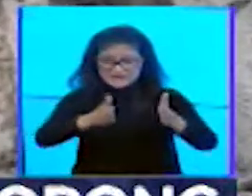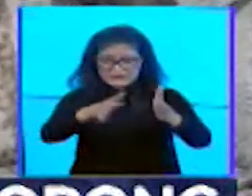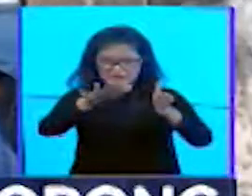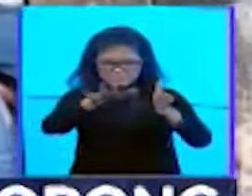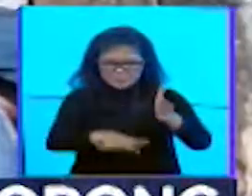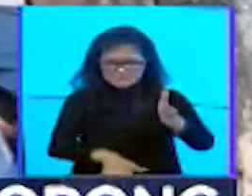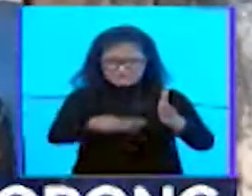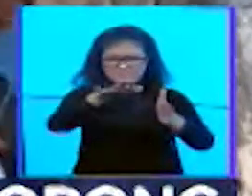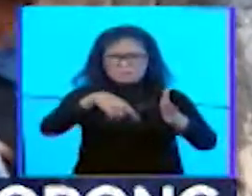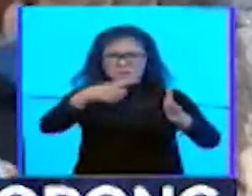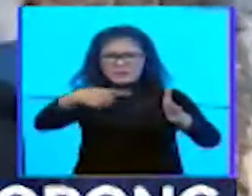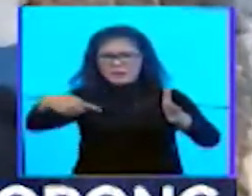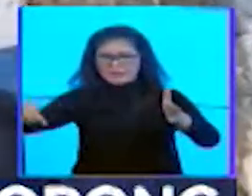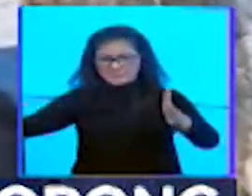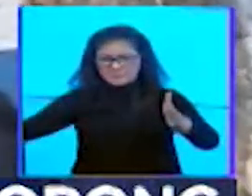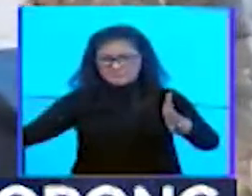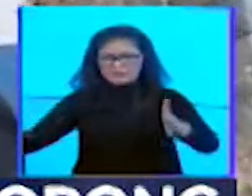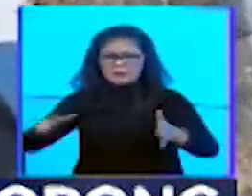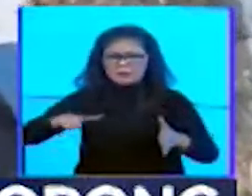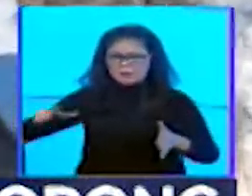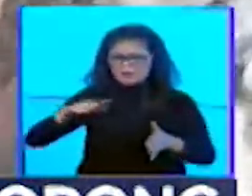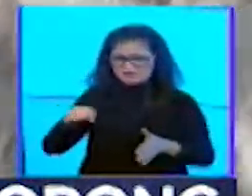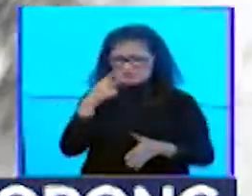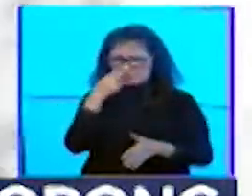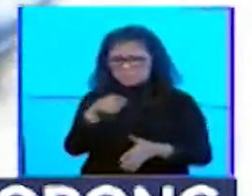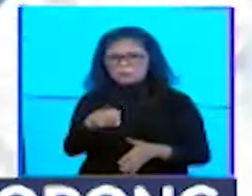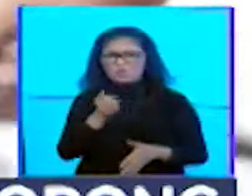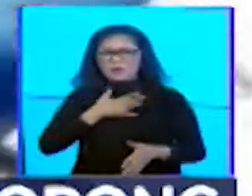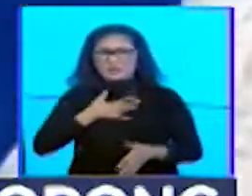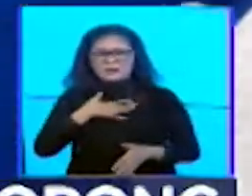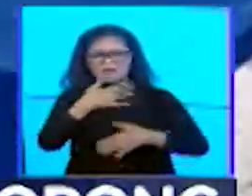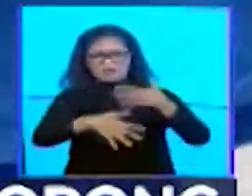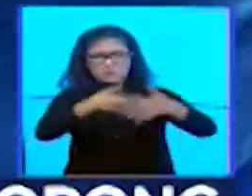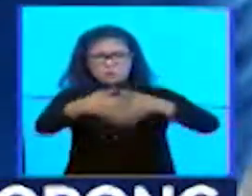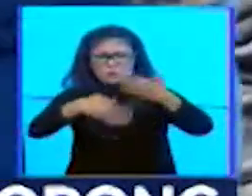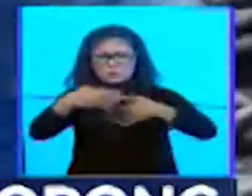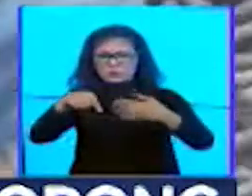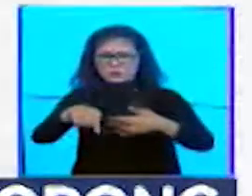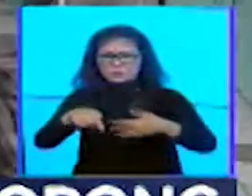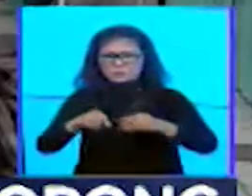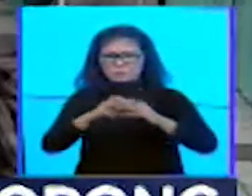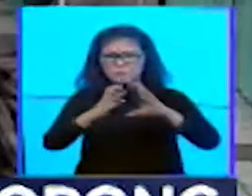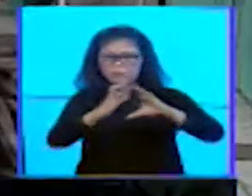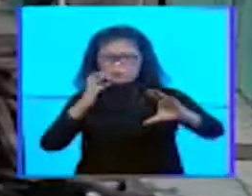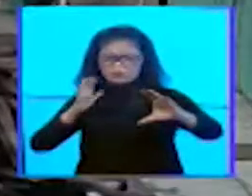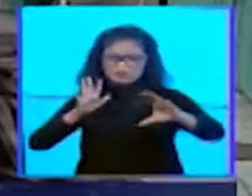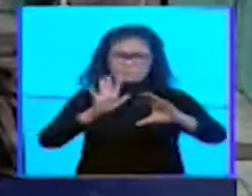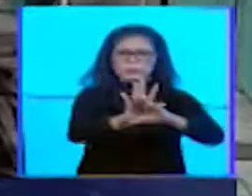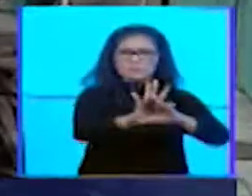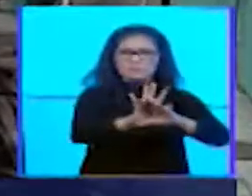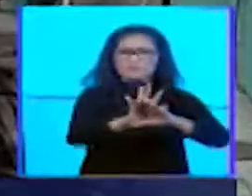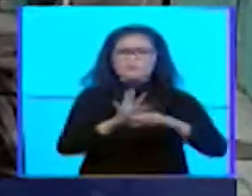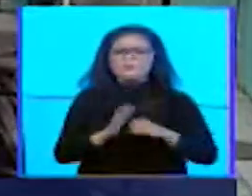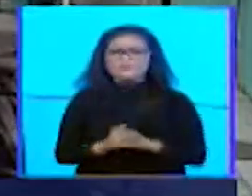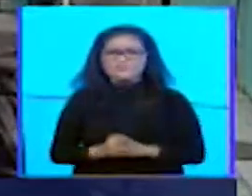mengguyur. Pihak kelurahan terkejut saat mengetahui ratusan kulit kabel menyumbat gorong-gorong. Karena trotoar